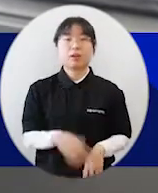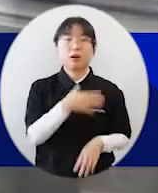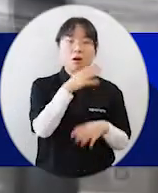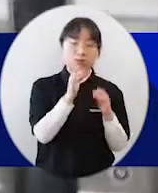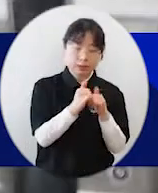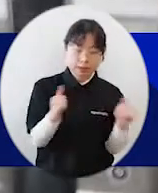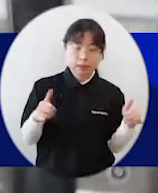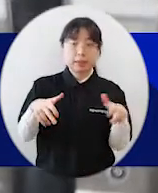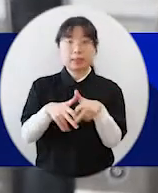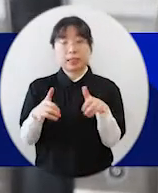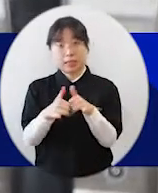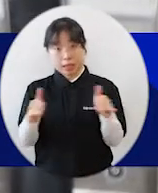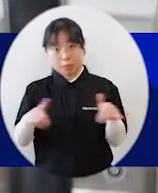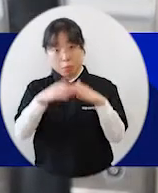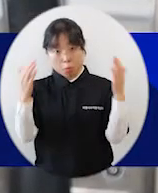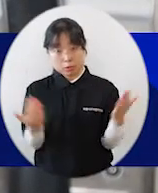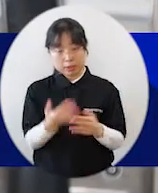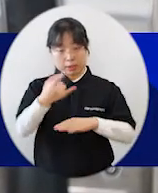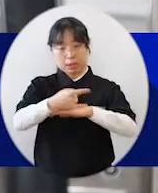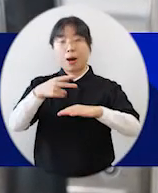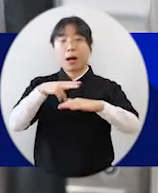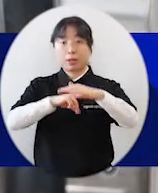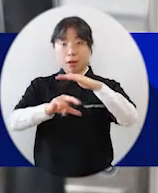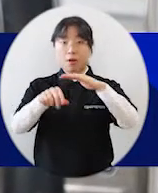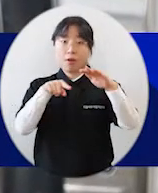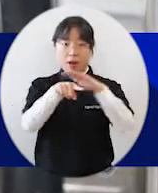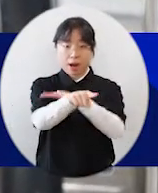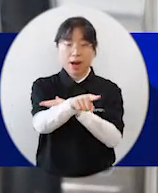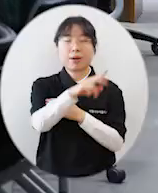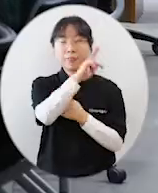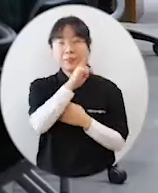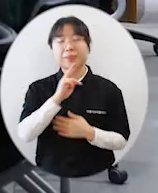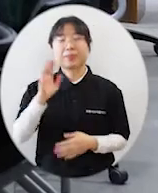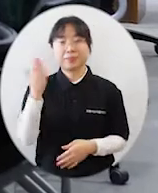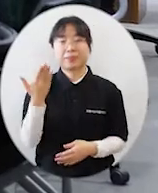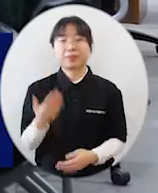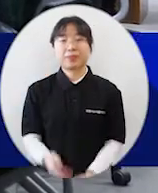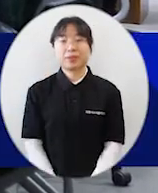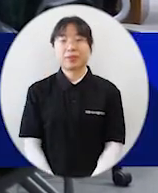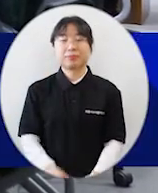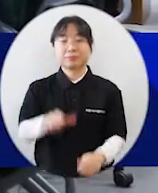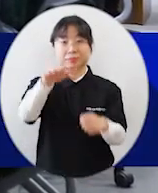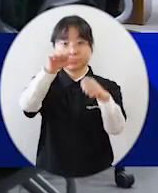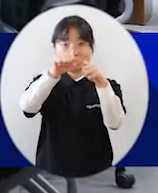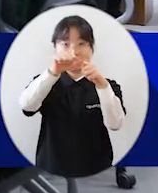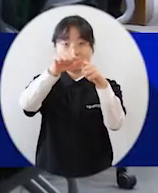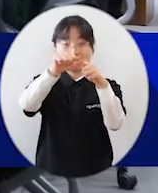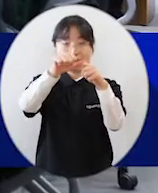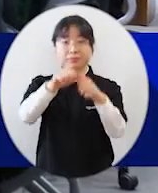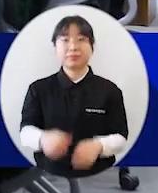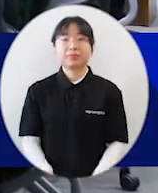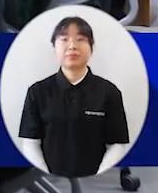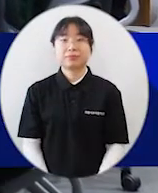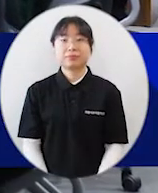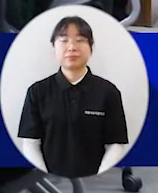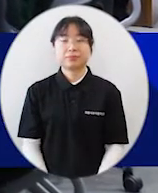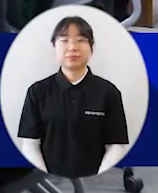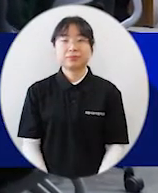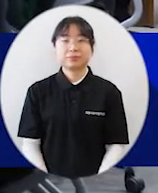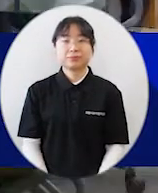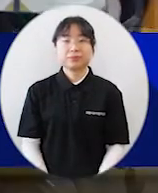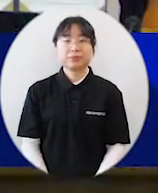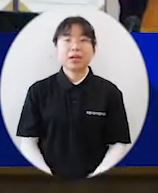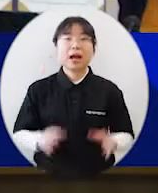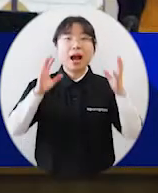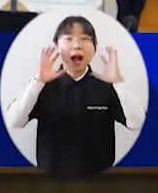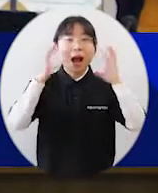보다 편리하게 의왕역 을 이용할 수 있게 됐습니다 다섯 번째 소식은 무엇일까요 4 아동들